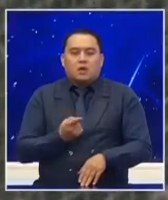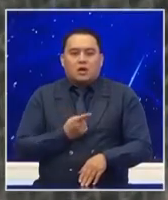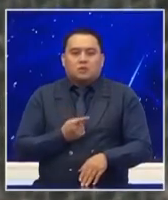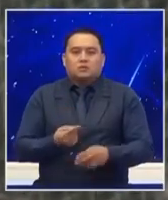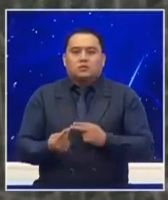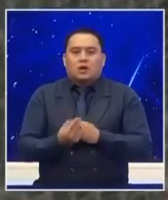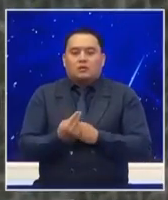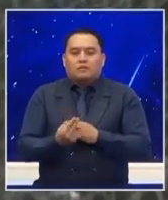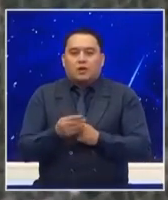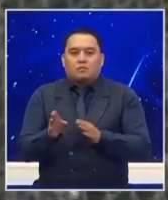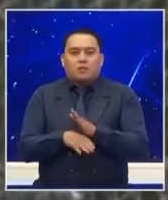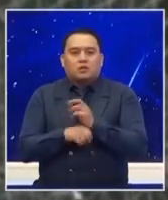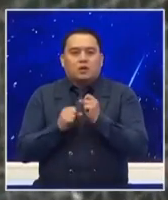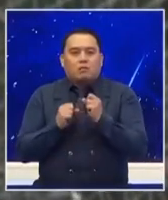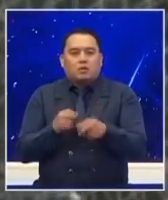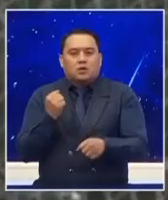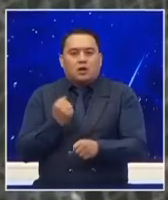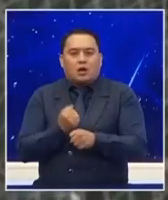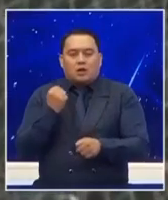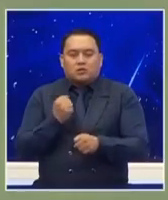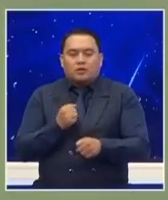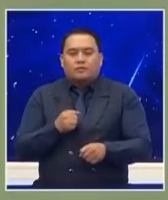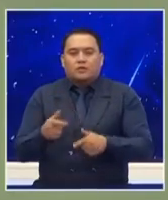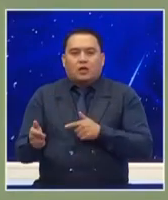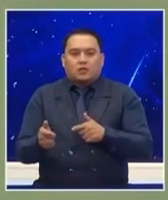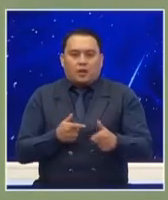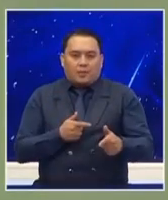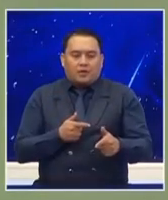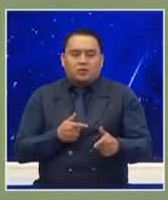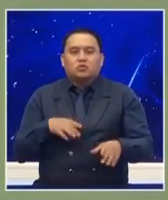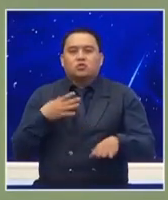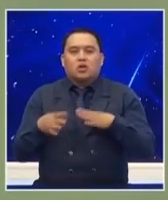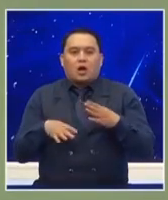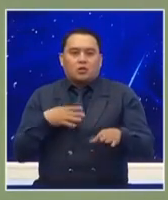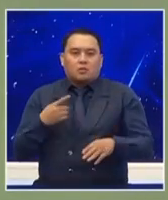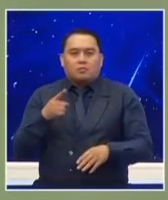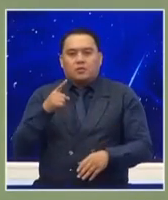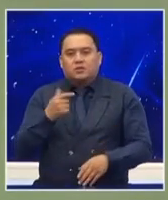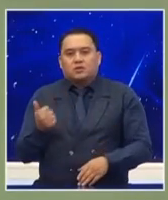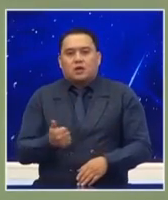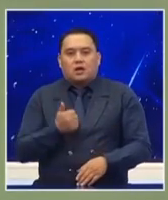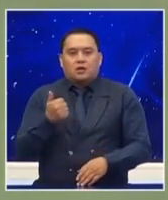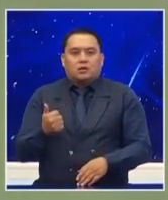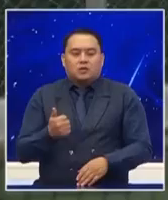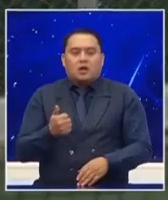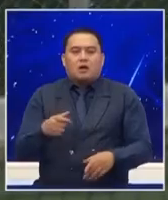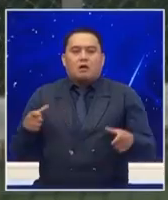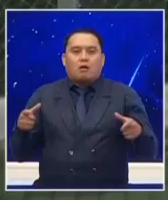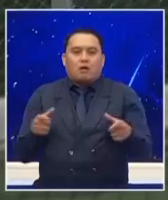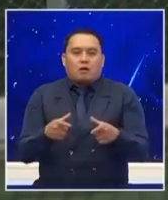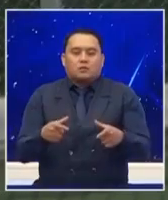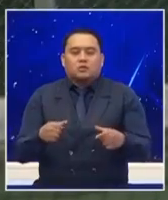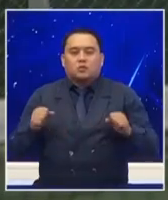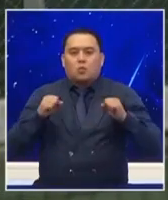жаттықтырушылардың бірі. Қауіпсіздік ережесін қатаң сақтап шәкірттерін дайындап жатыр. Жаттығу уақыты 1,5 сағатқа созылады. Карантин кезінде